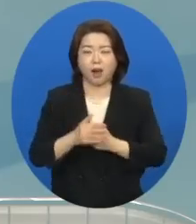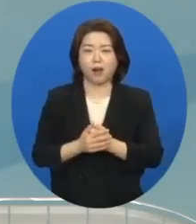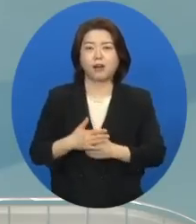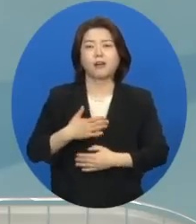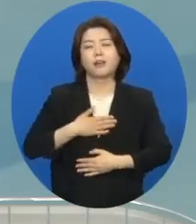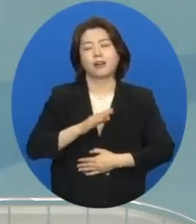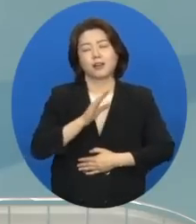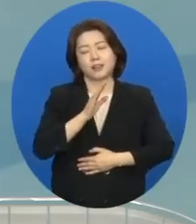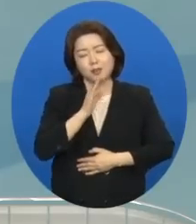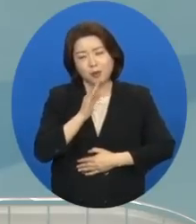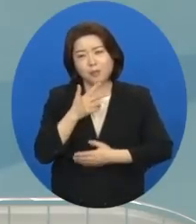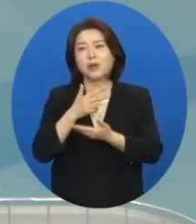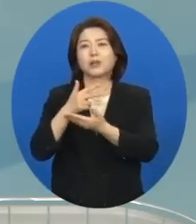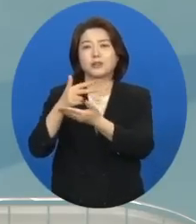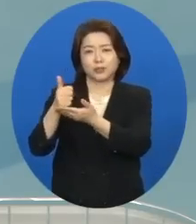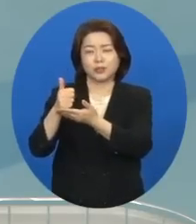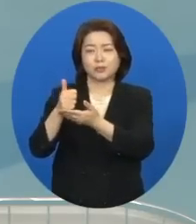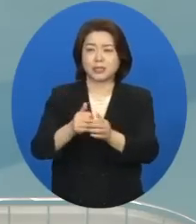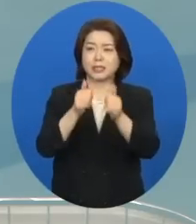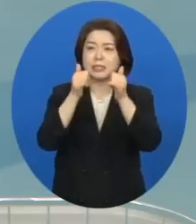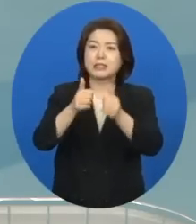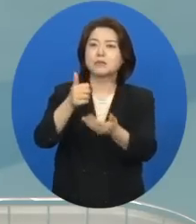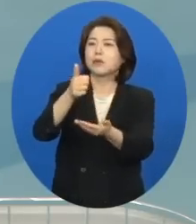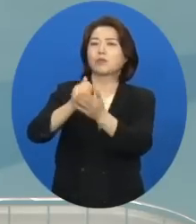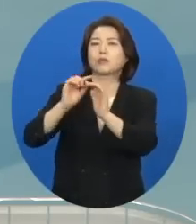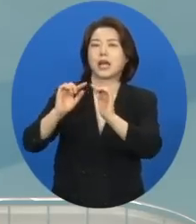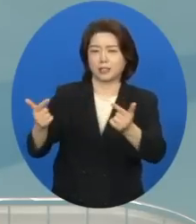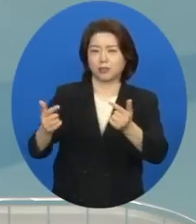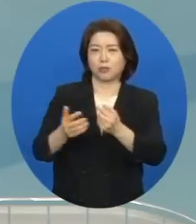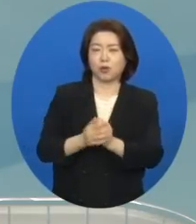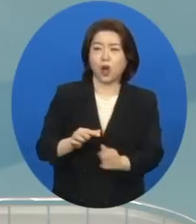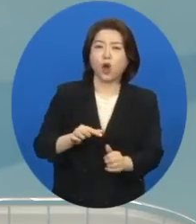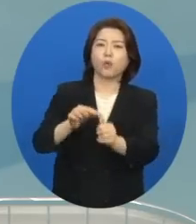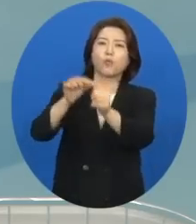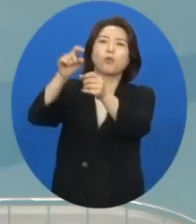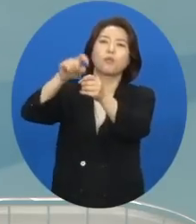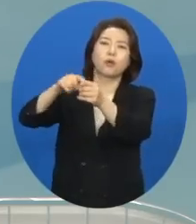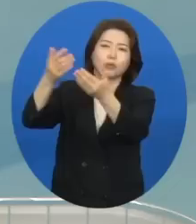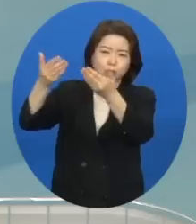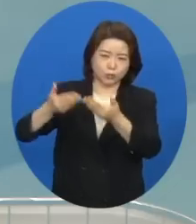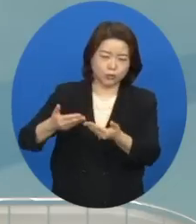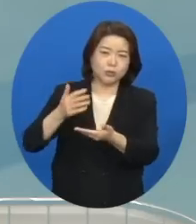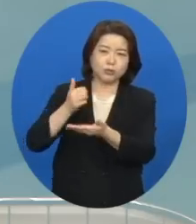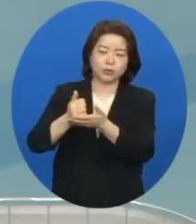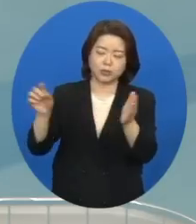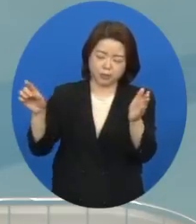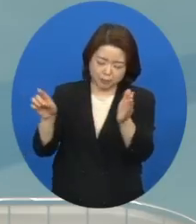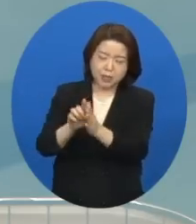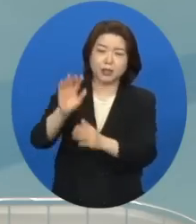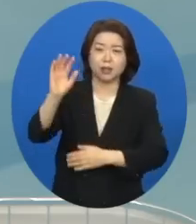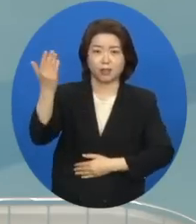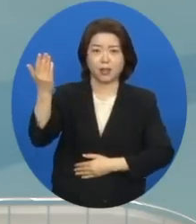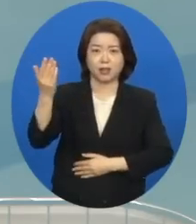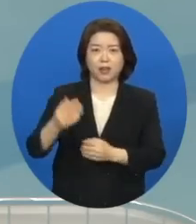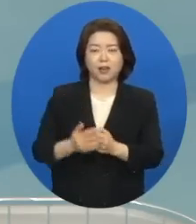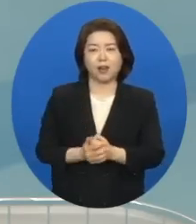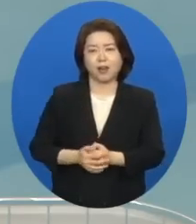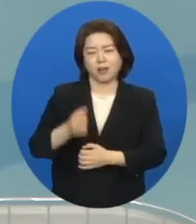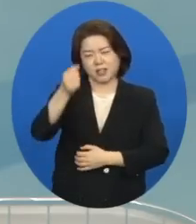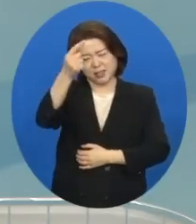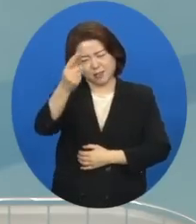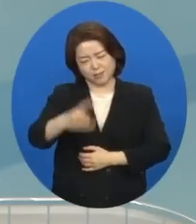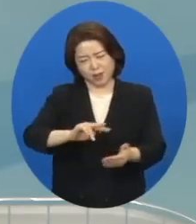정말 주님은 심판하시는 분이 아니고 구원하시는 분이라고 믿었으니까 수도 없이